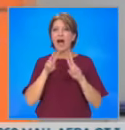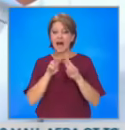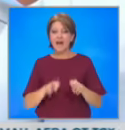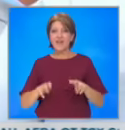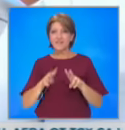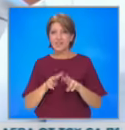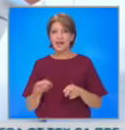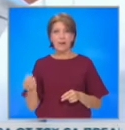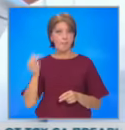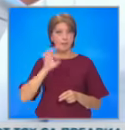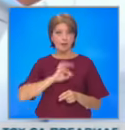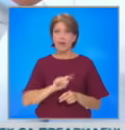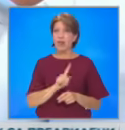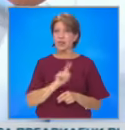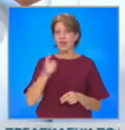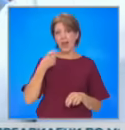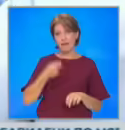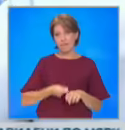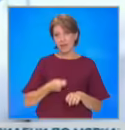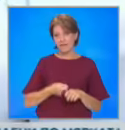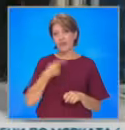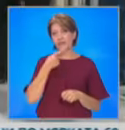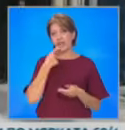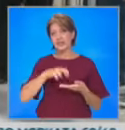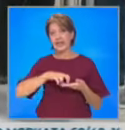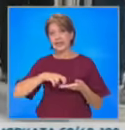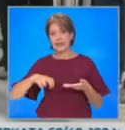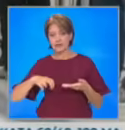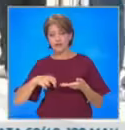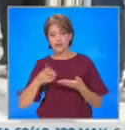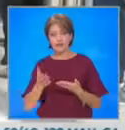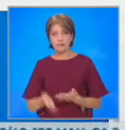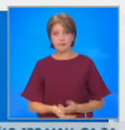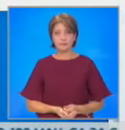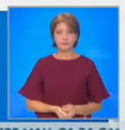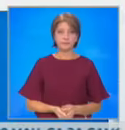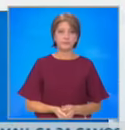правена, потвърдиха данъчните органи по време на изслушването.